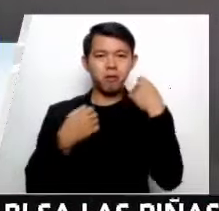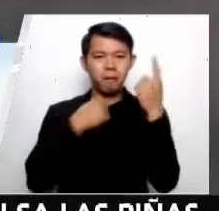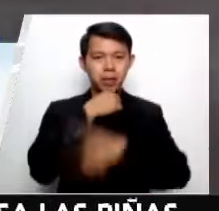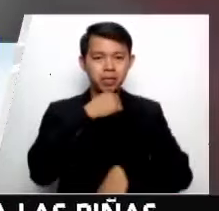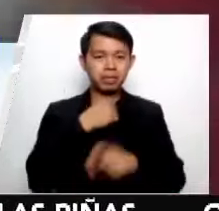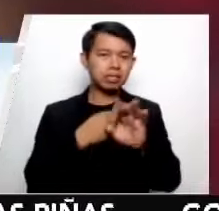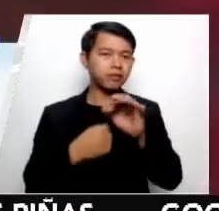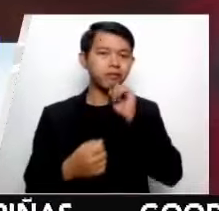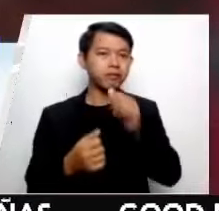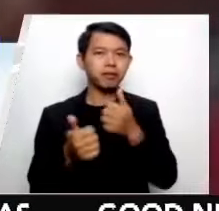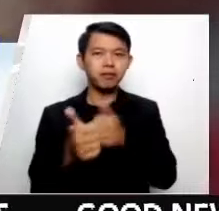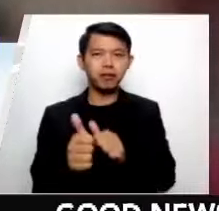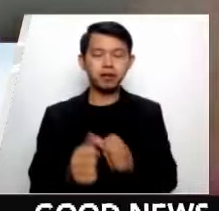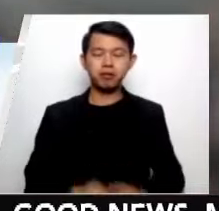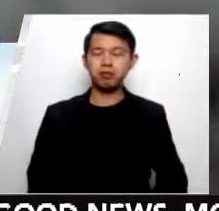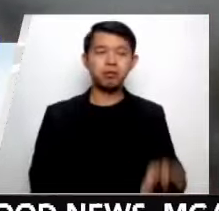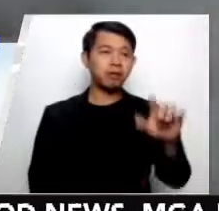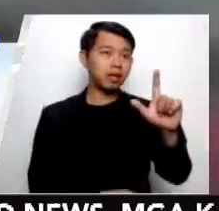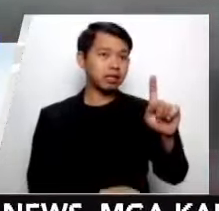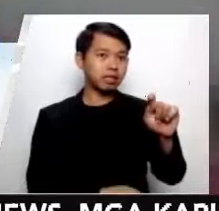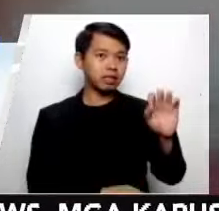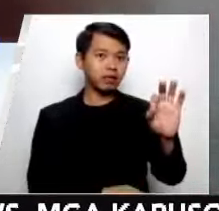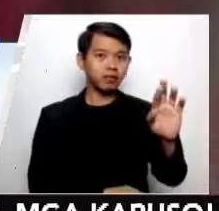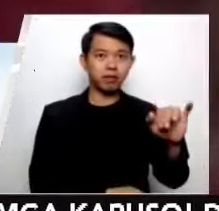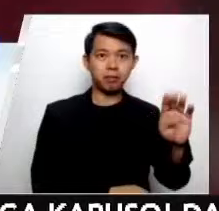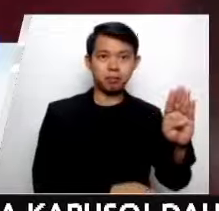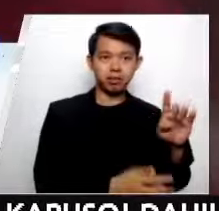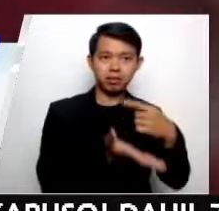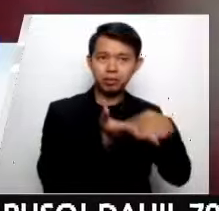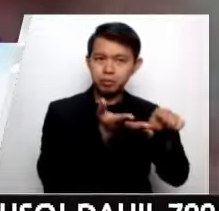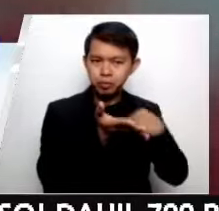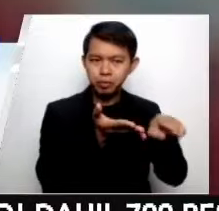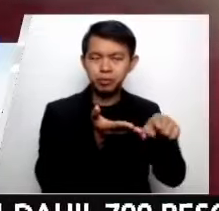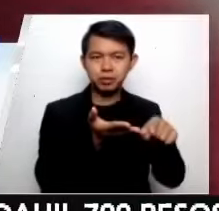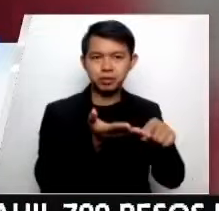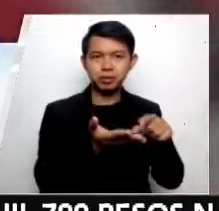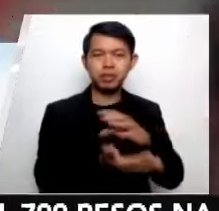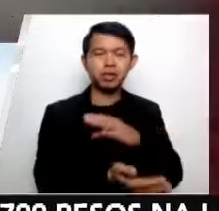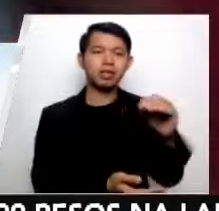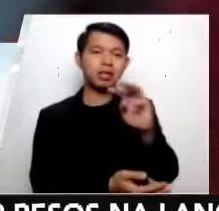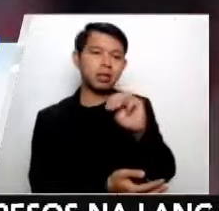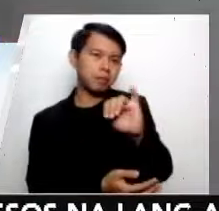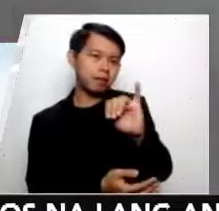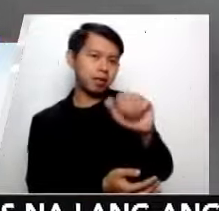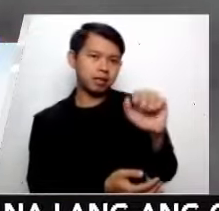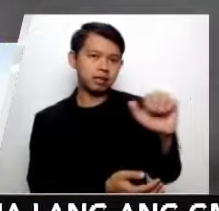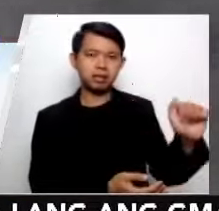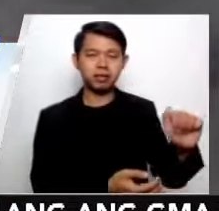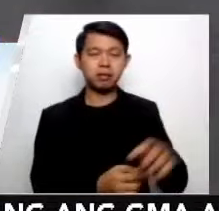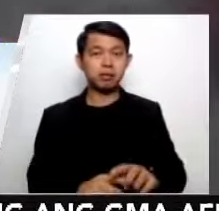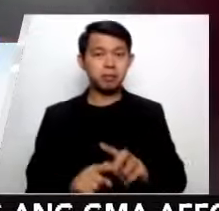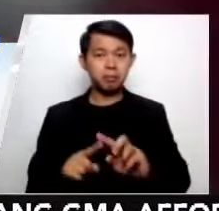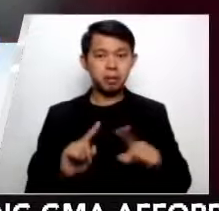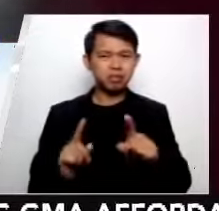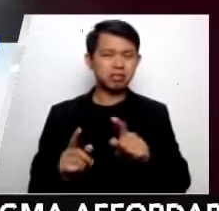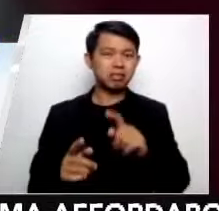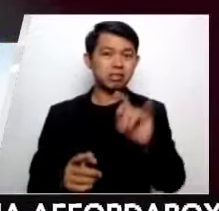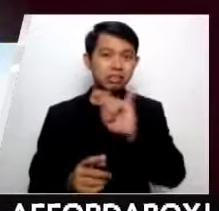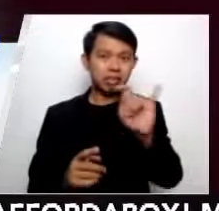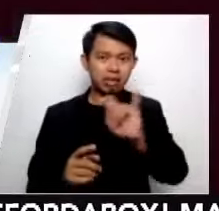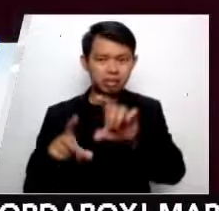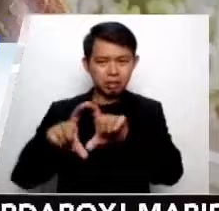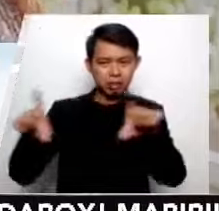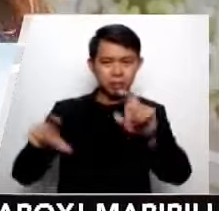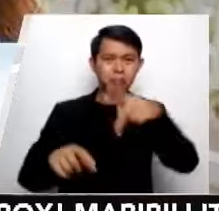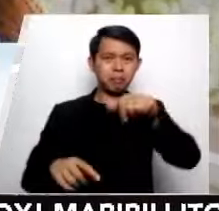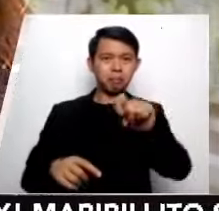ng LTFRB at Manila International Airport Authority o MIAA. Pero hindi naplakahan ng taxi at inaalam pa ang pangalan ng driver